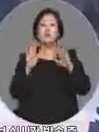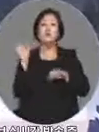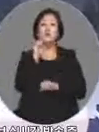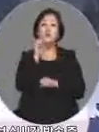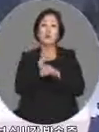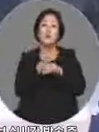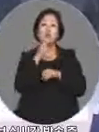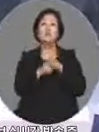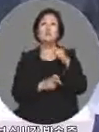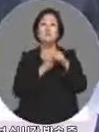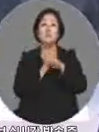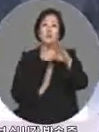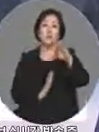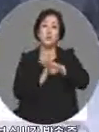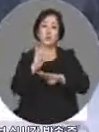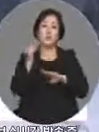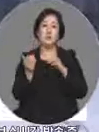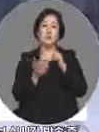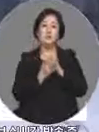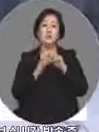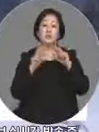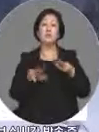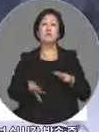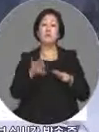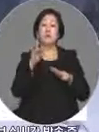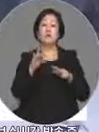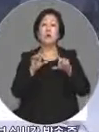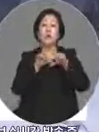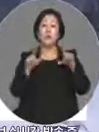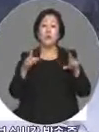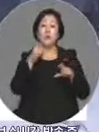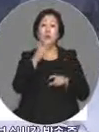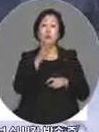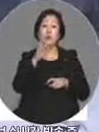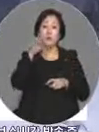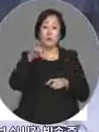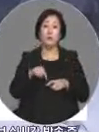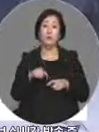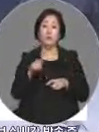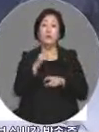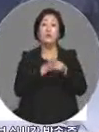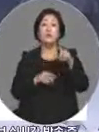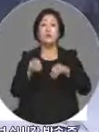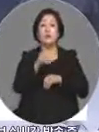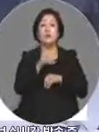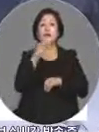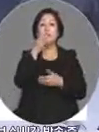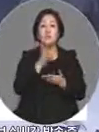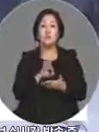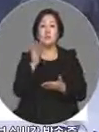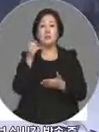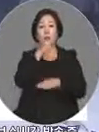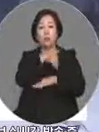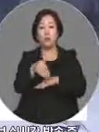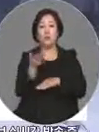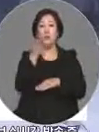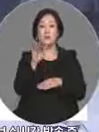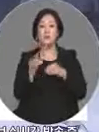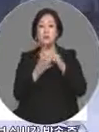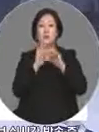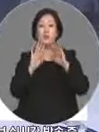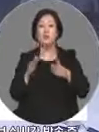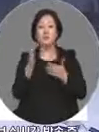했지만 이만큼 오르는 처음이었어요. 경유차를 선호하는 이유 중에 하나가 또 휘발유 대비 좀 저렴하기 때문에 또 선택한 부분도